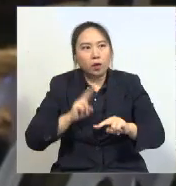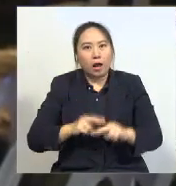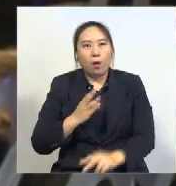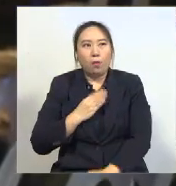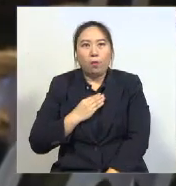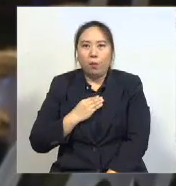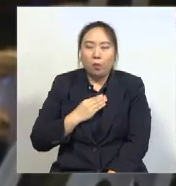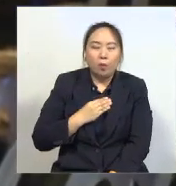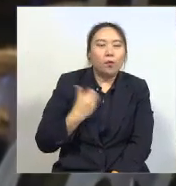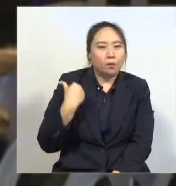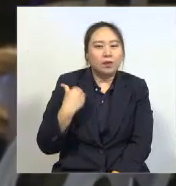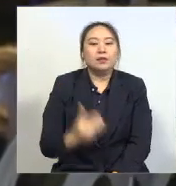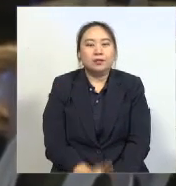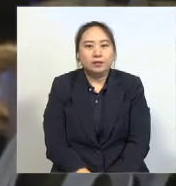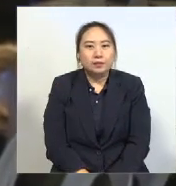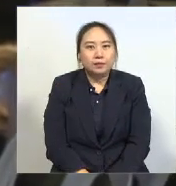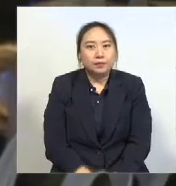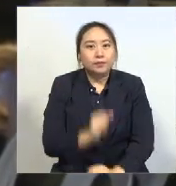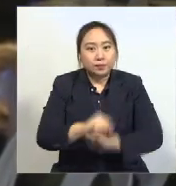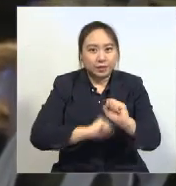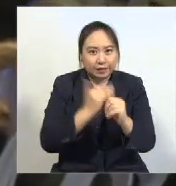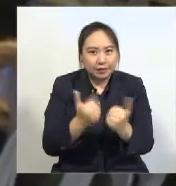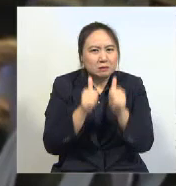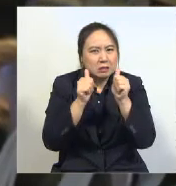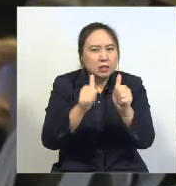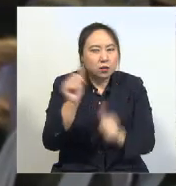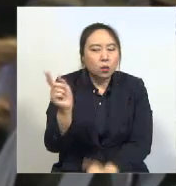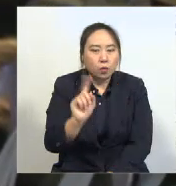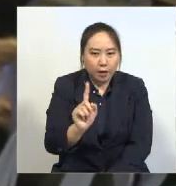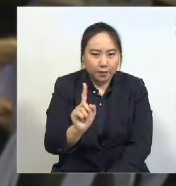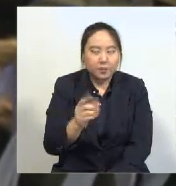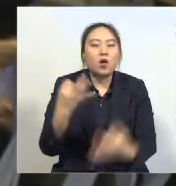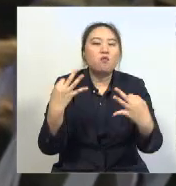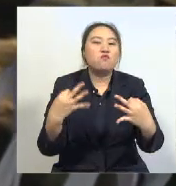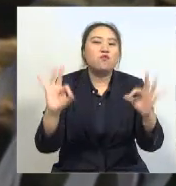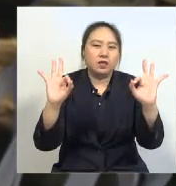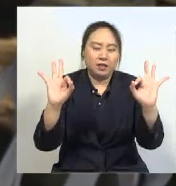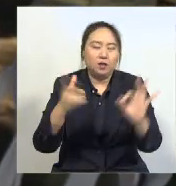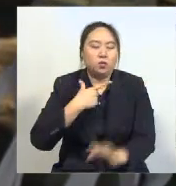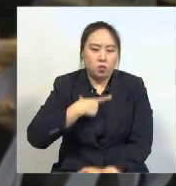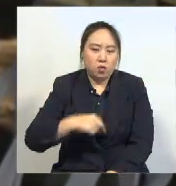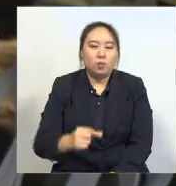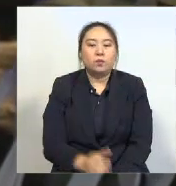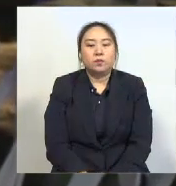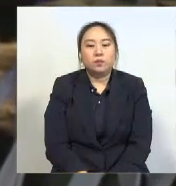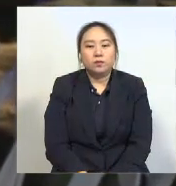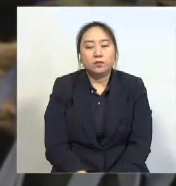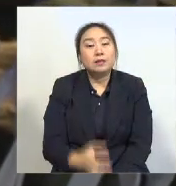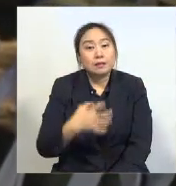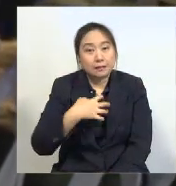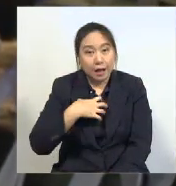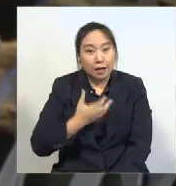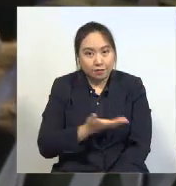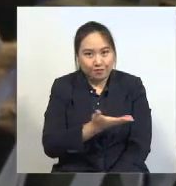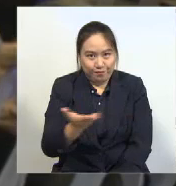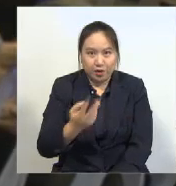นะคะก็ลุ้นระทึกกันไปแล้วก็ปีนี้ดีมากตรงที่ว่าฟรีค่ะเข้าฟรีค่ะก็ชอบมากค่ะแล้วก็อยากให้ทุกคน